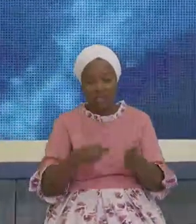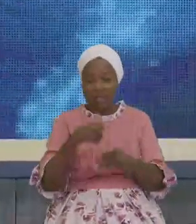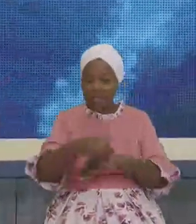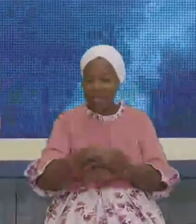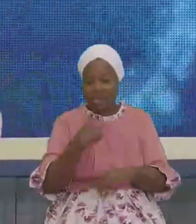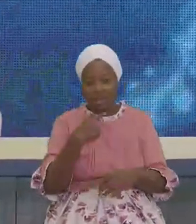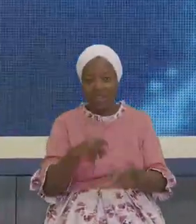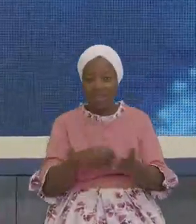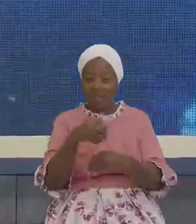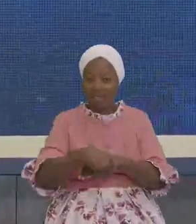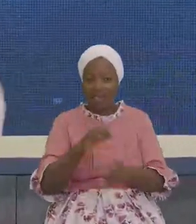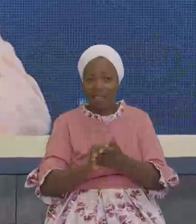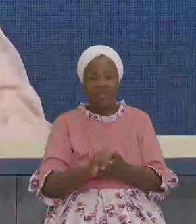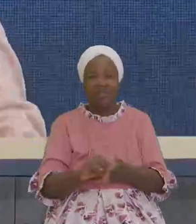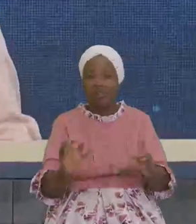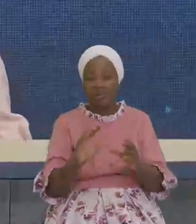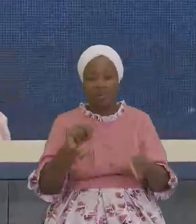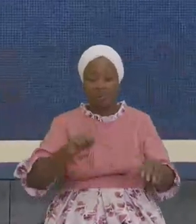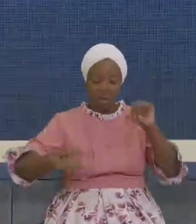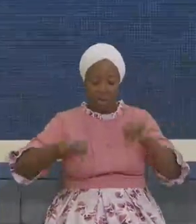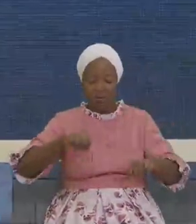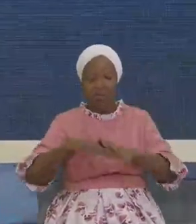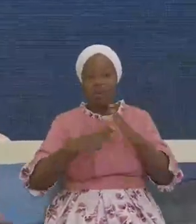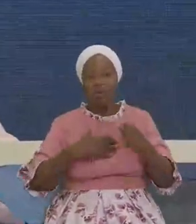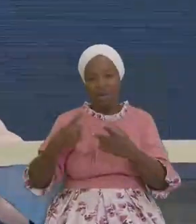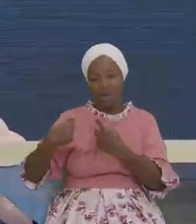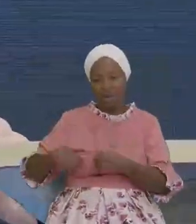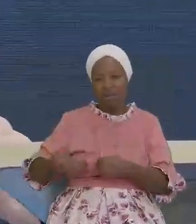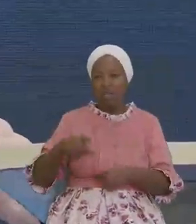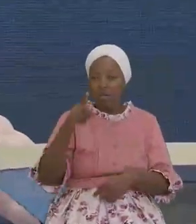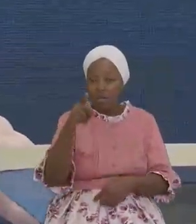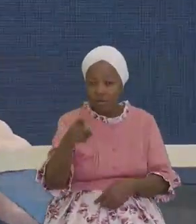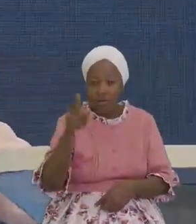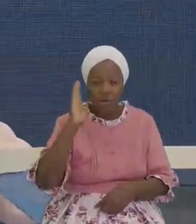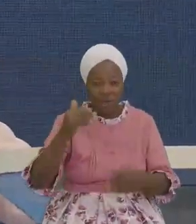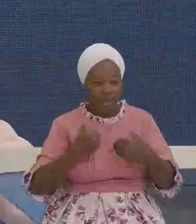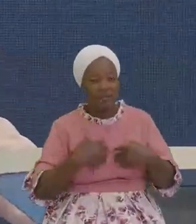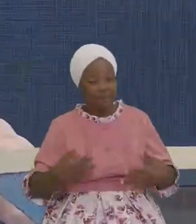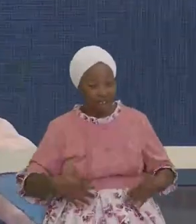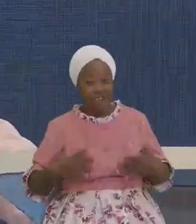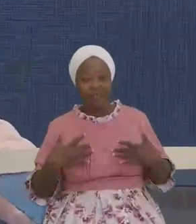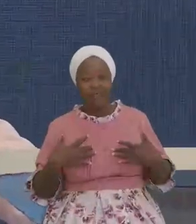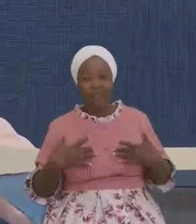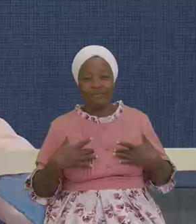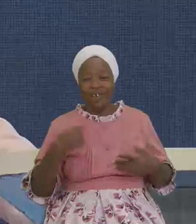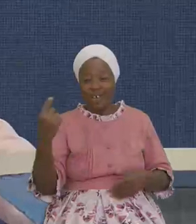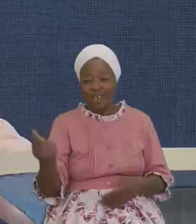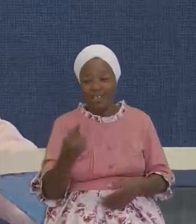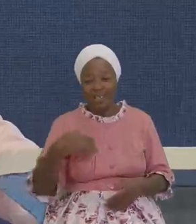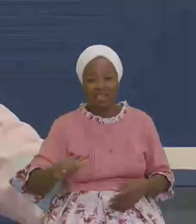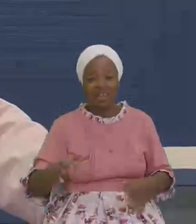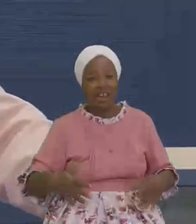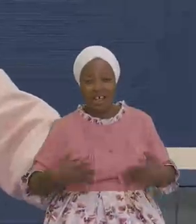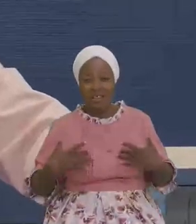C'est pourquoi, comme tu es là ce soir, il n'y a aucune ombre de doute dans mon cœur. Tu auras la